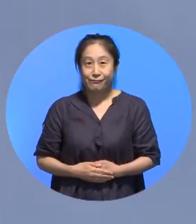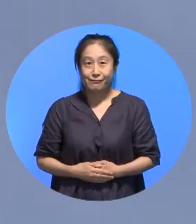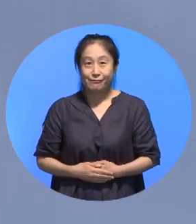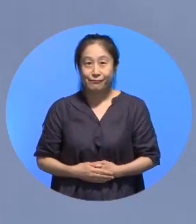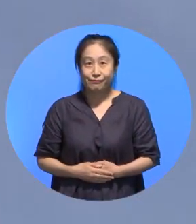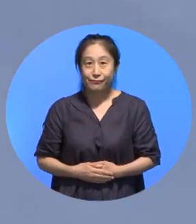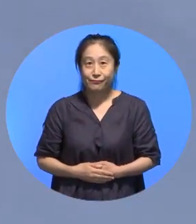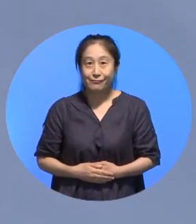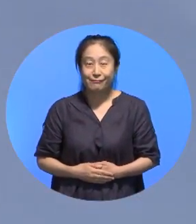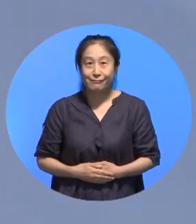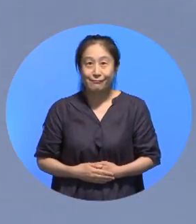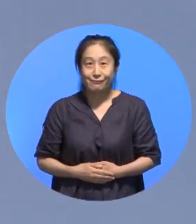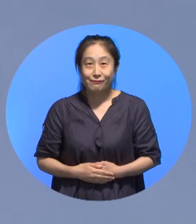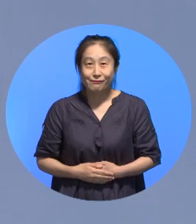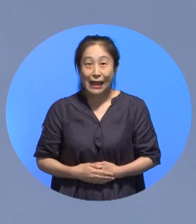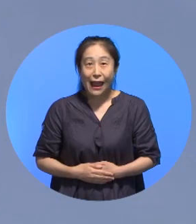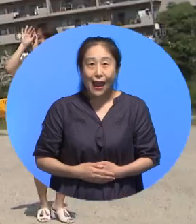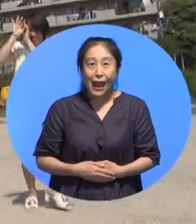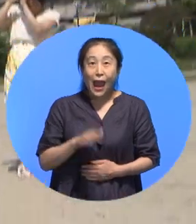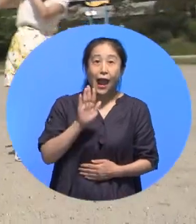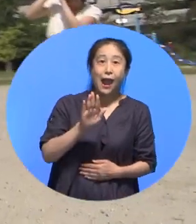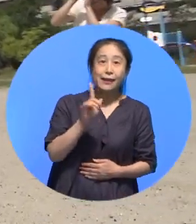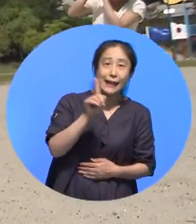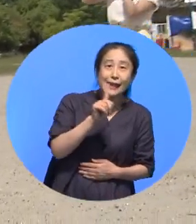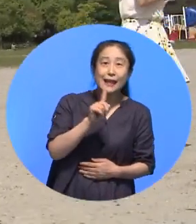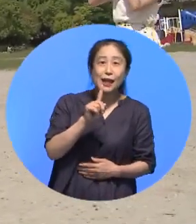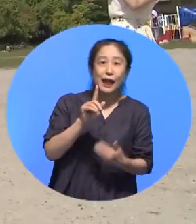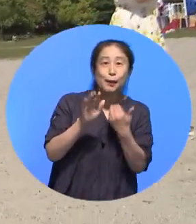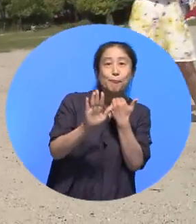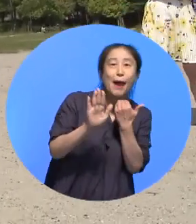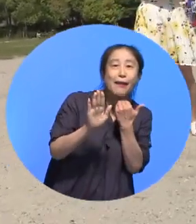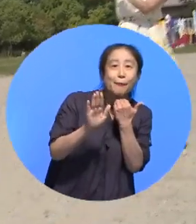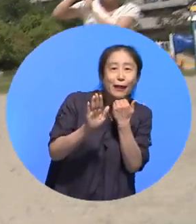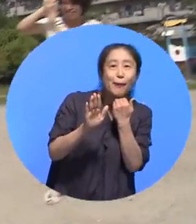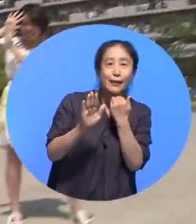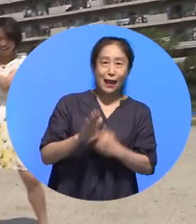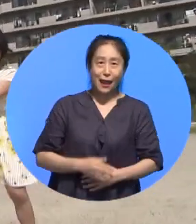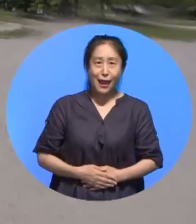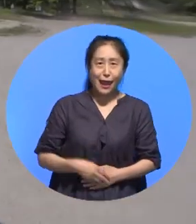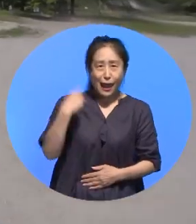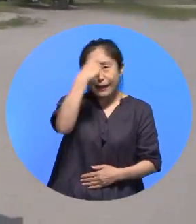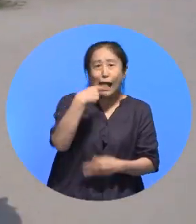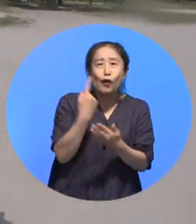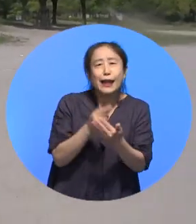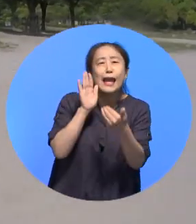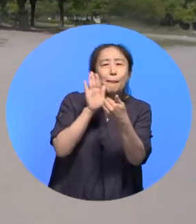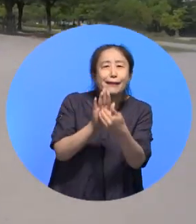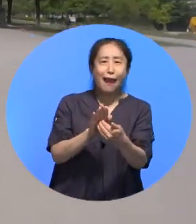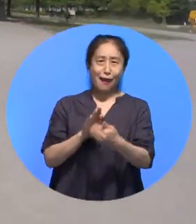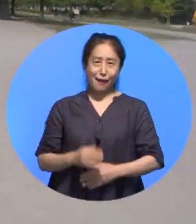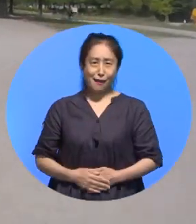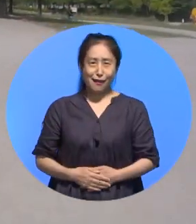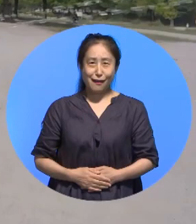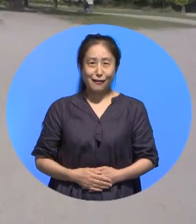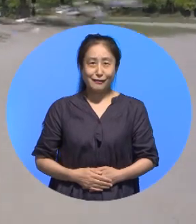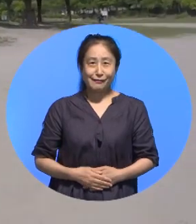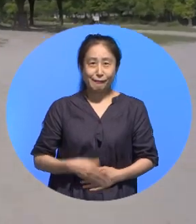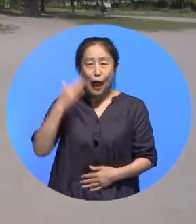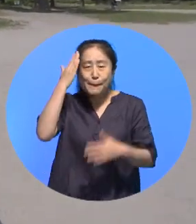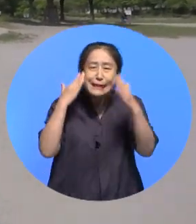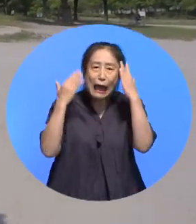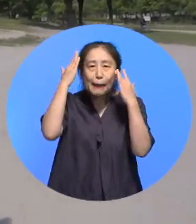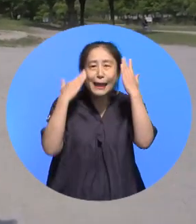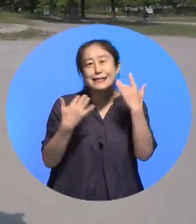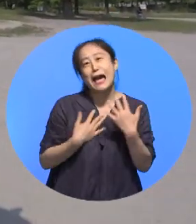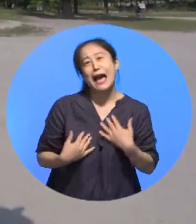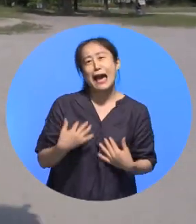のちょっと何するの待って待って顔だけはやめてTwitter